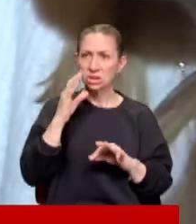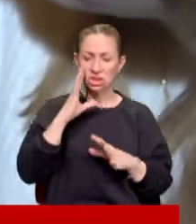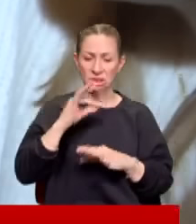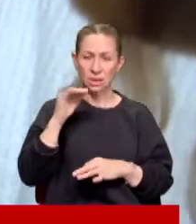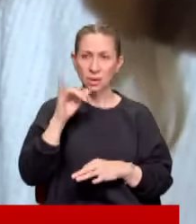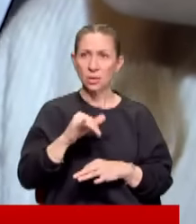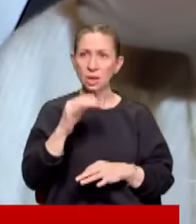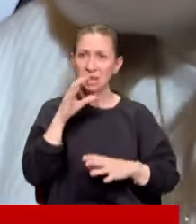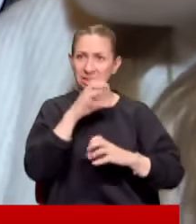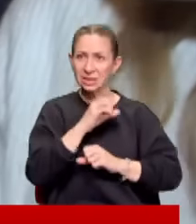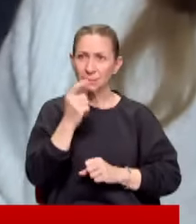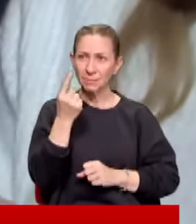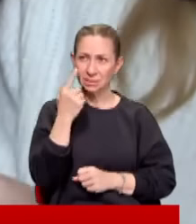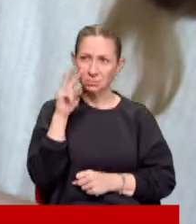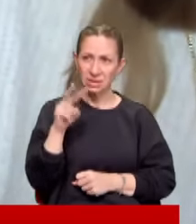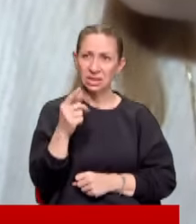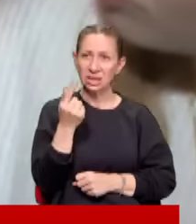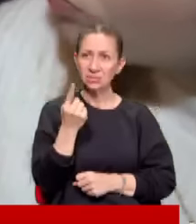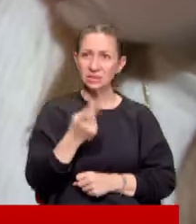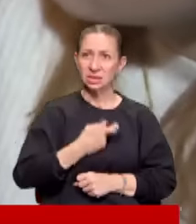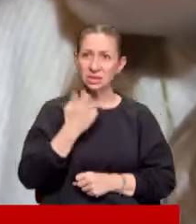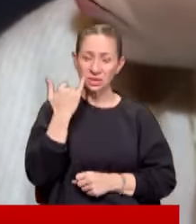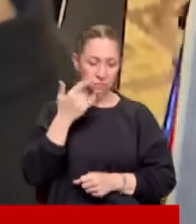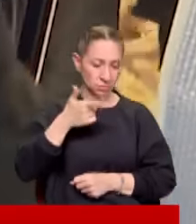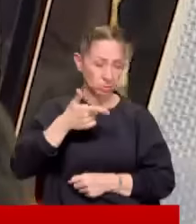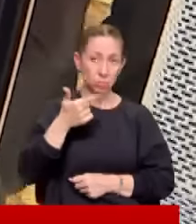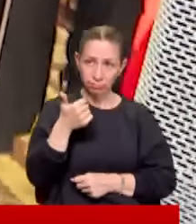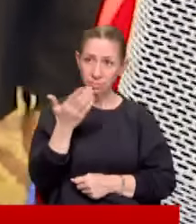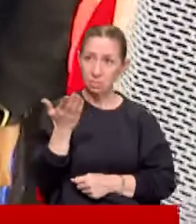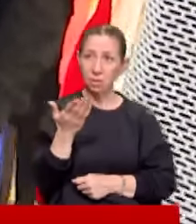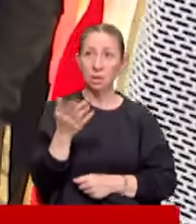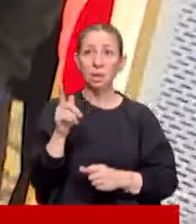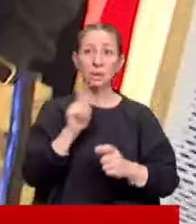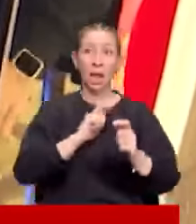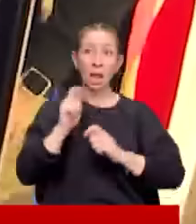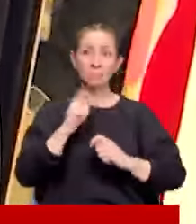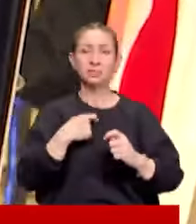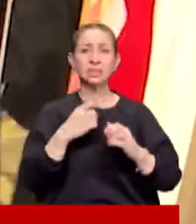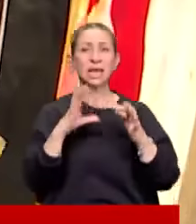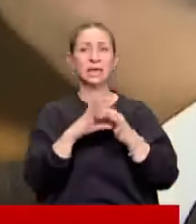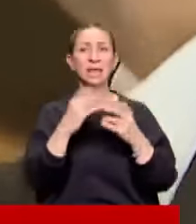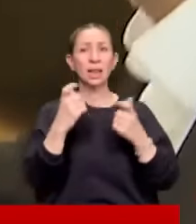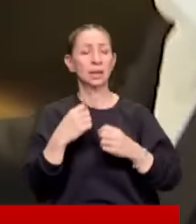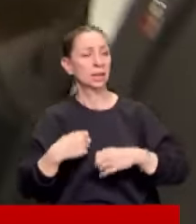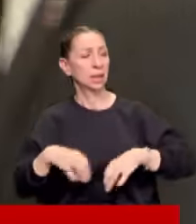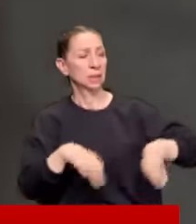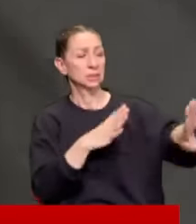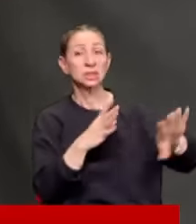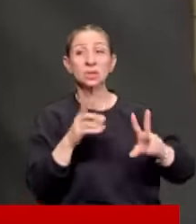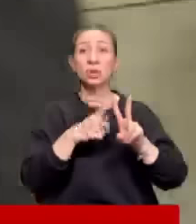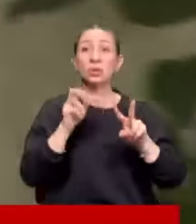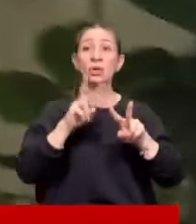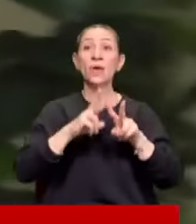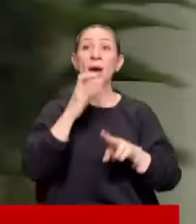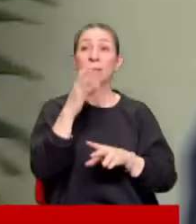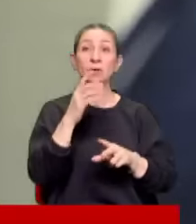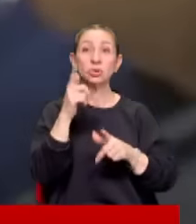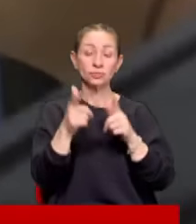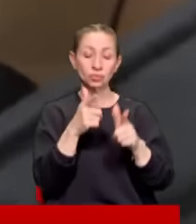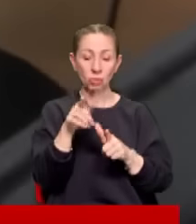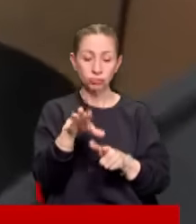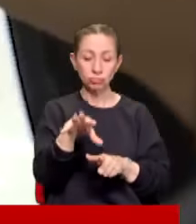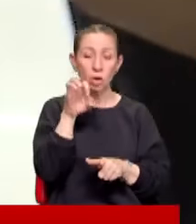hürriyetleri, mahremiyet konusunda biraz bakın. Yarım saattir bir cep telefonu çekilir mi? Bize talepler gelir, biz ilgili yerlere iletiriz. Now Haber'in görüntüleriyle gündeme